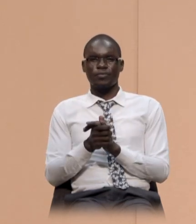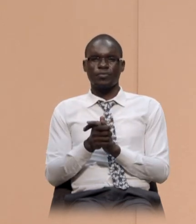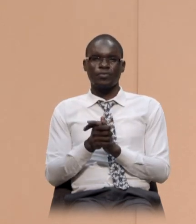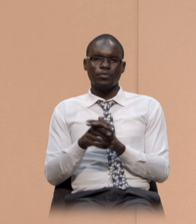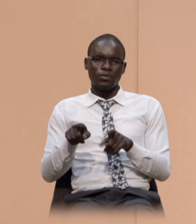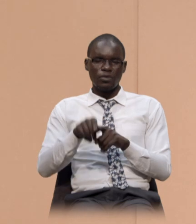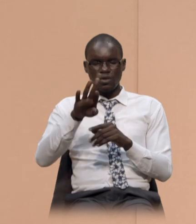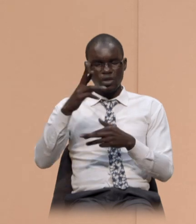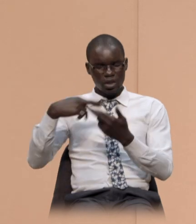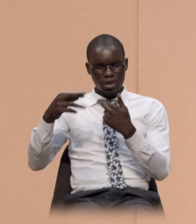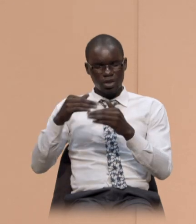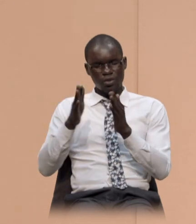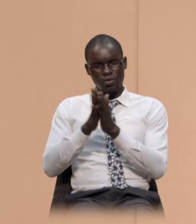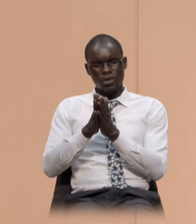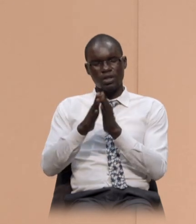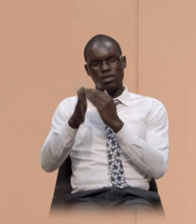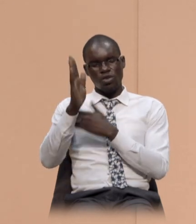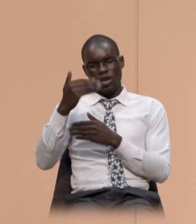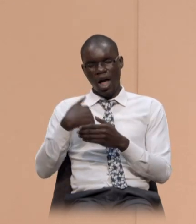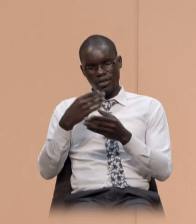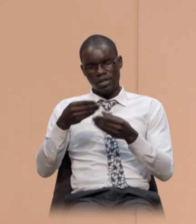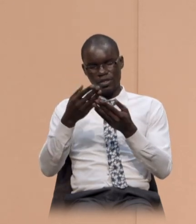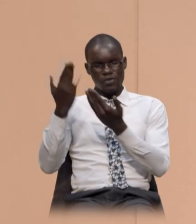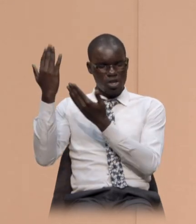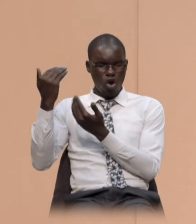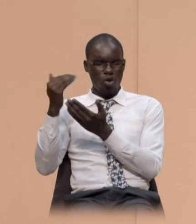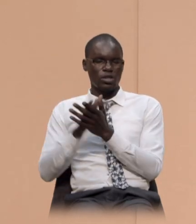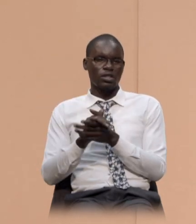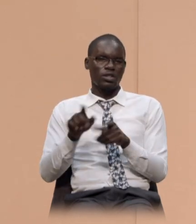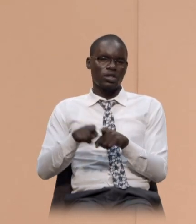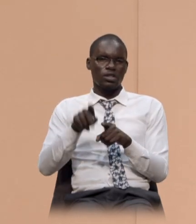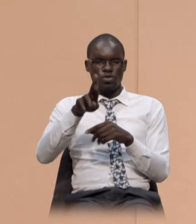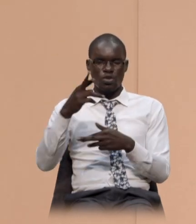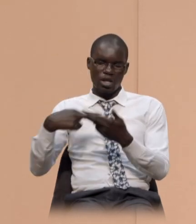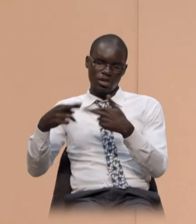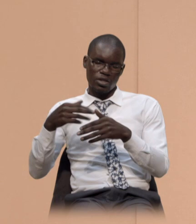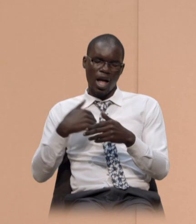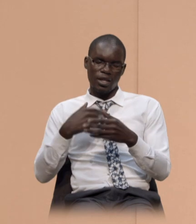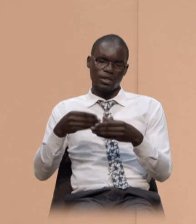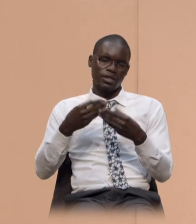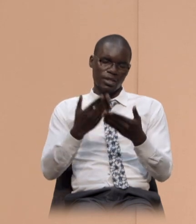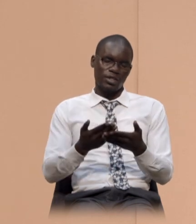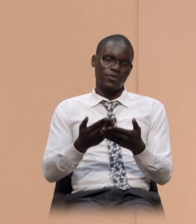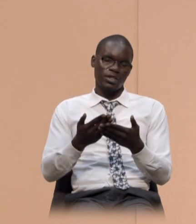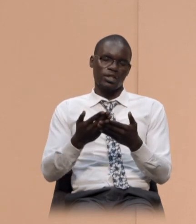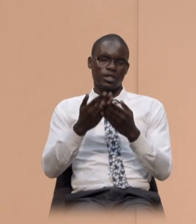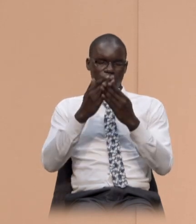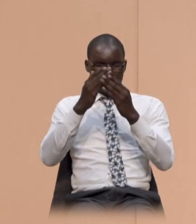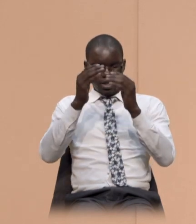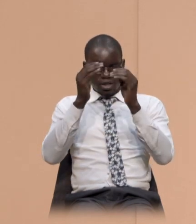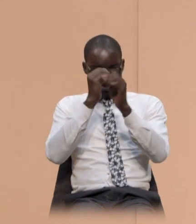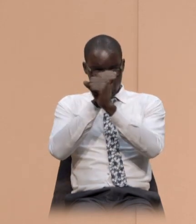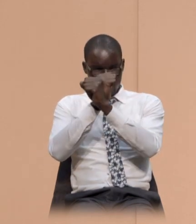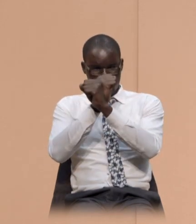na Mungu unaleta matumaini ya pekee. Ushirika wako na Mungu unaleta ulinzi wa pekee. Shetani anajua.